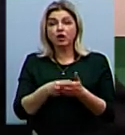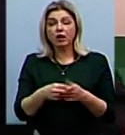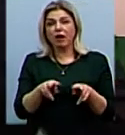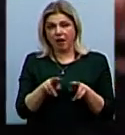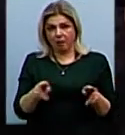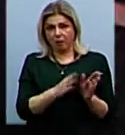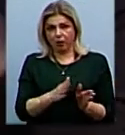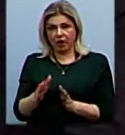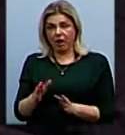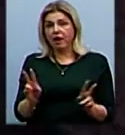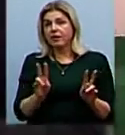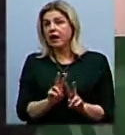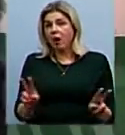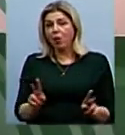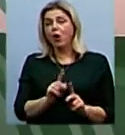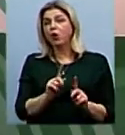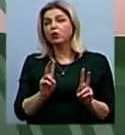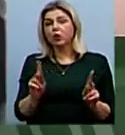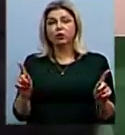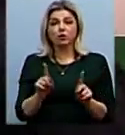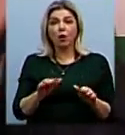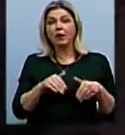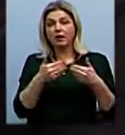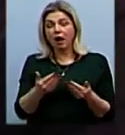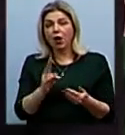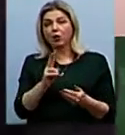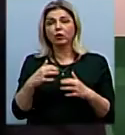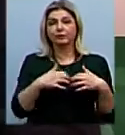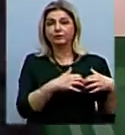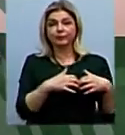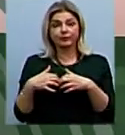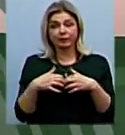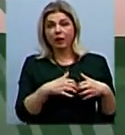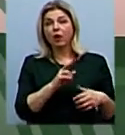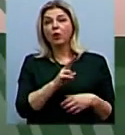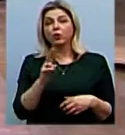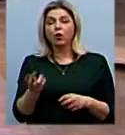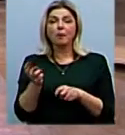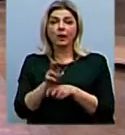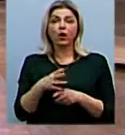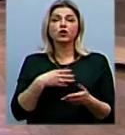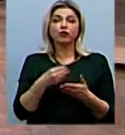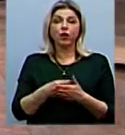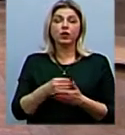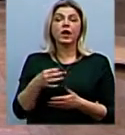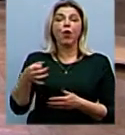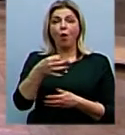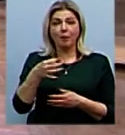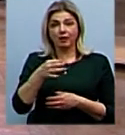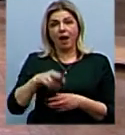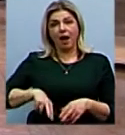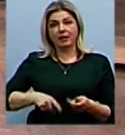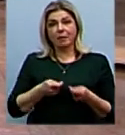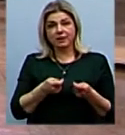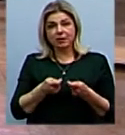есть, вот кто-то что-то вот предлагает, кто-то тянет свое, кто-то приходит со своими из облгосадминистрации мыслями об